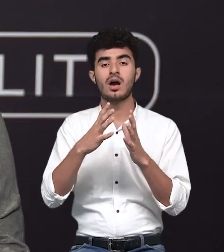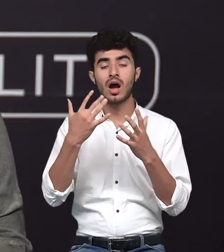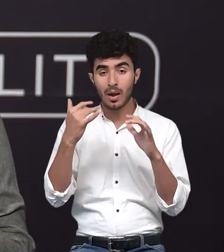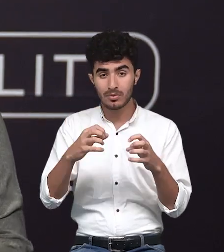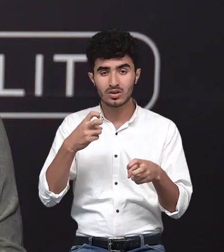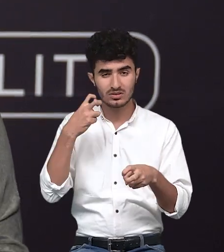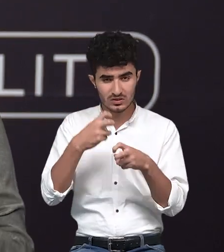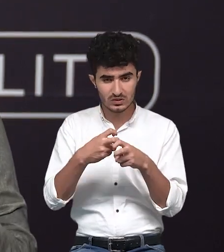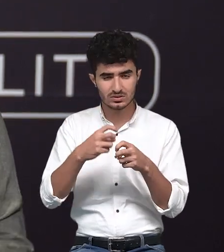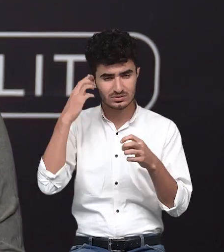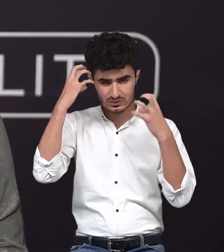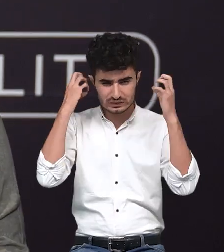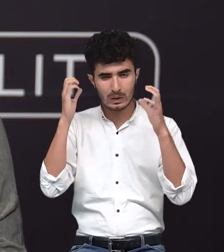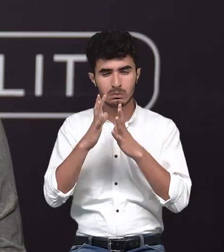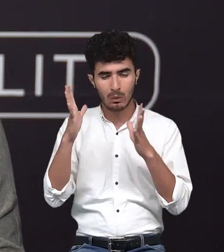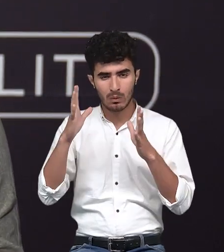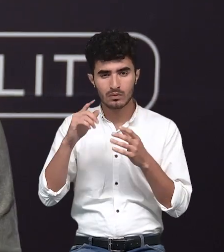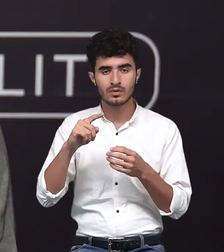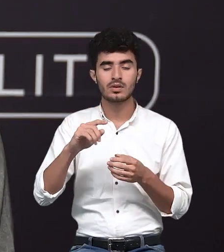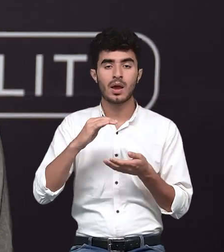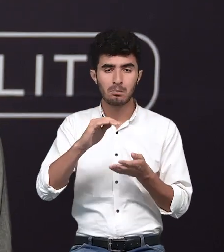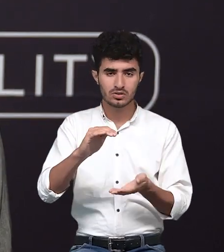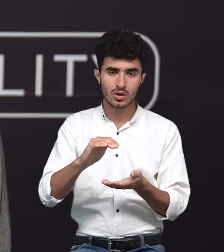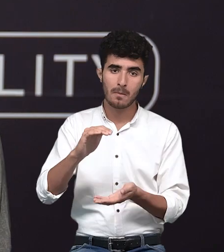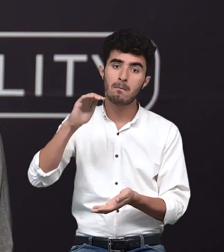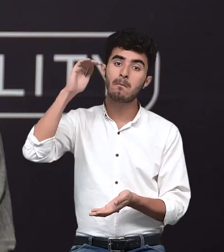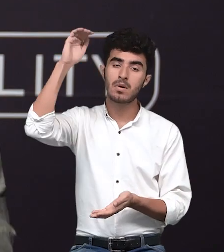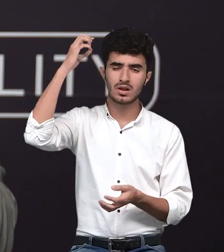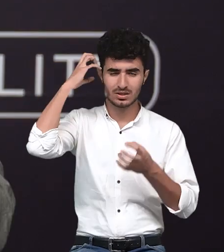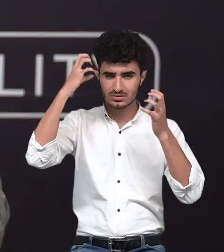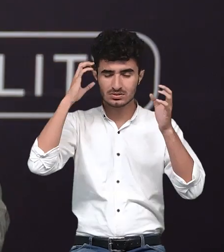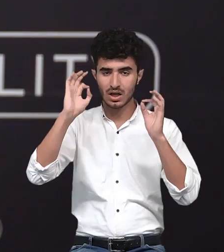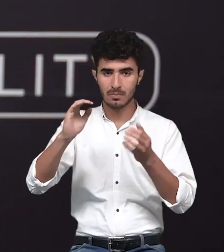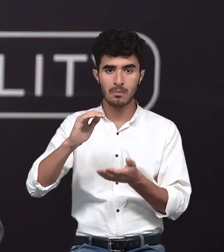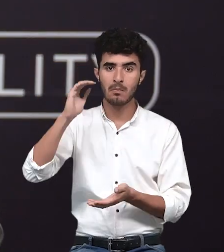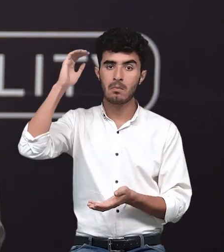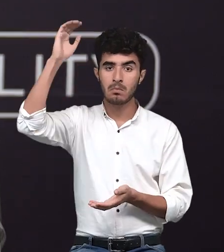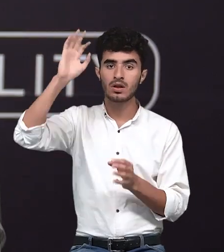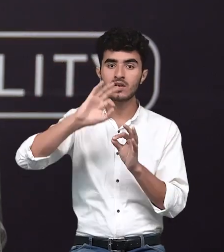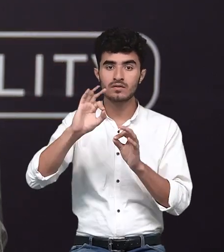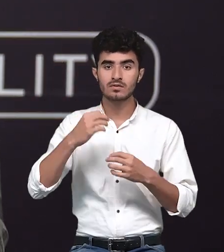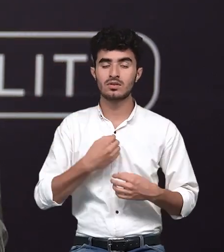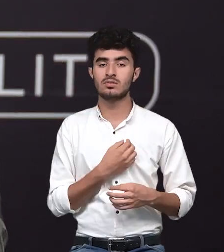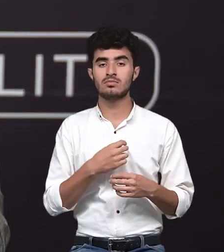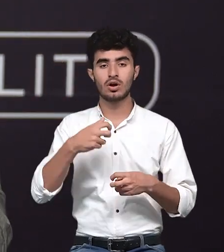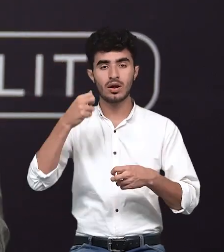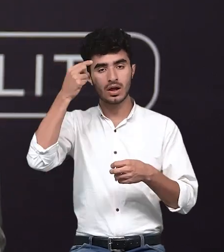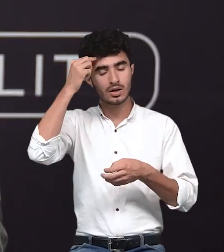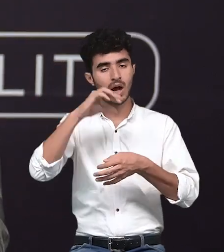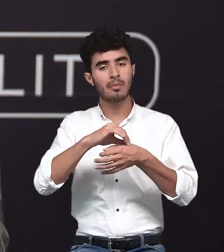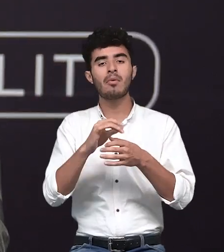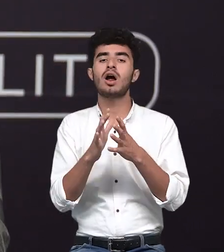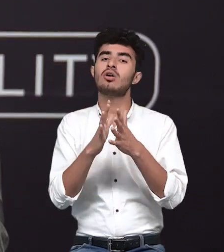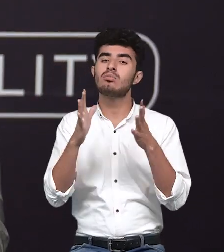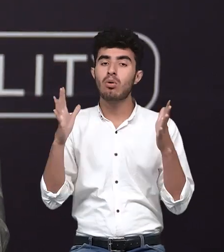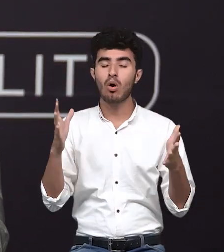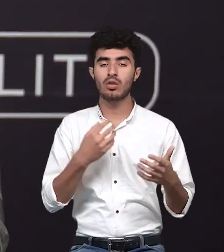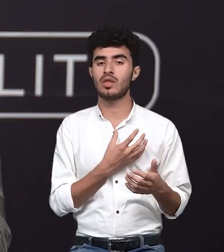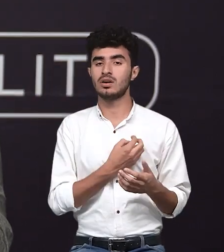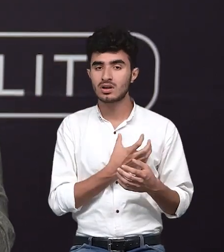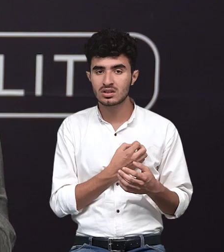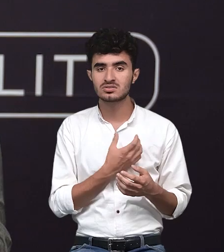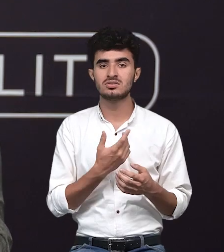होती है, इन्फ्लेमेशन, ऑटोइम्यून इश्यूज़ भी ज़्यादा होते हैं। और इनकी जो एवरेज एज है वो उन बच्चों से